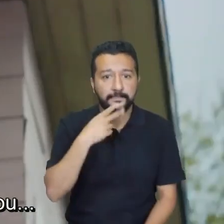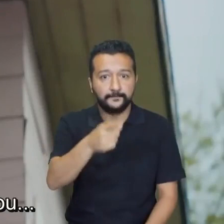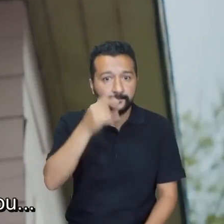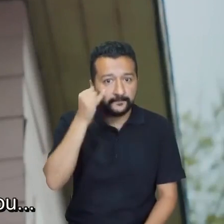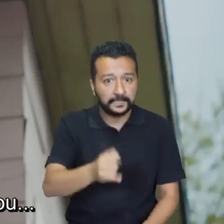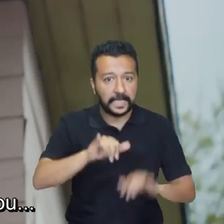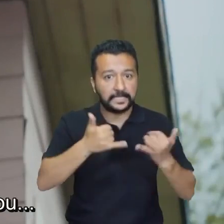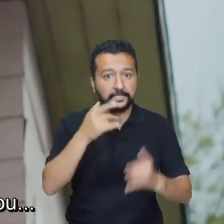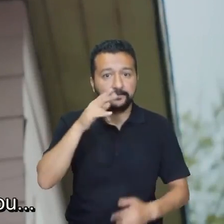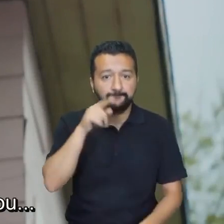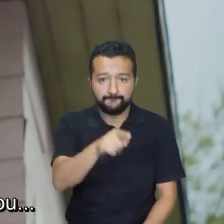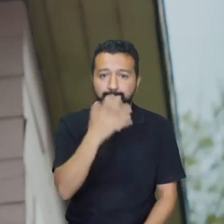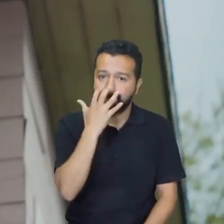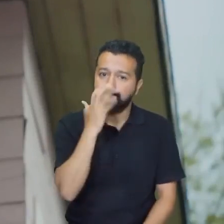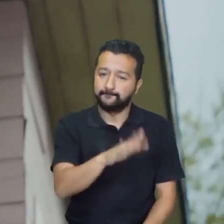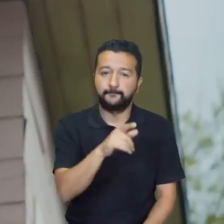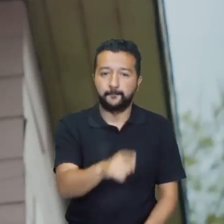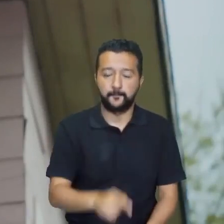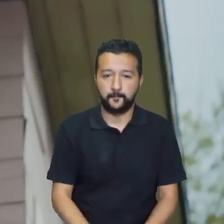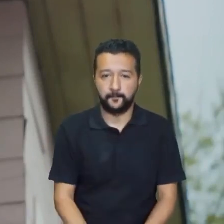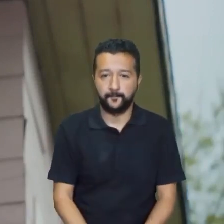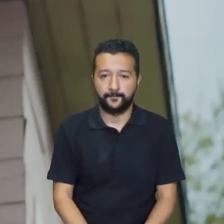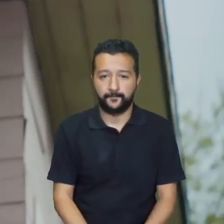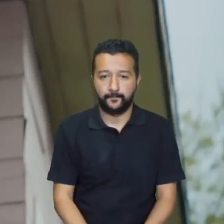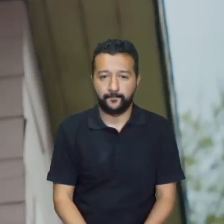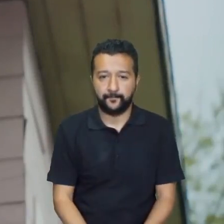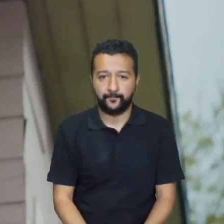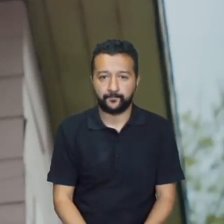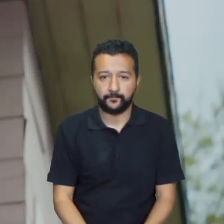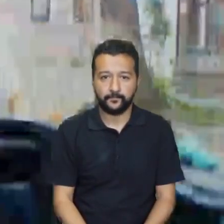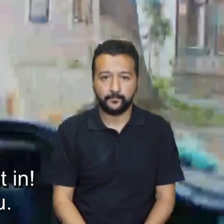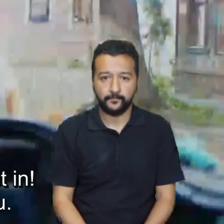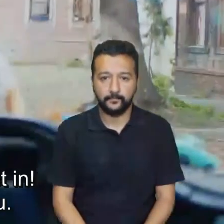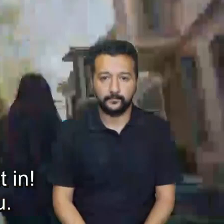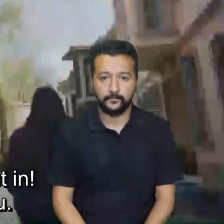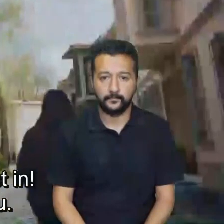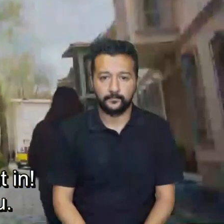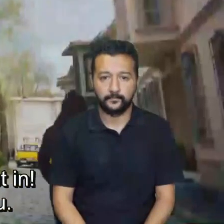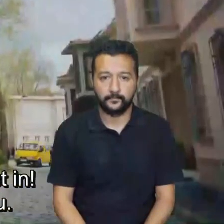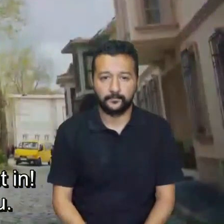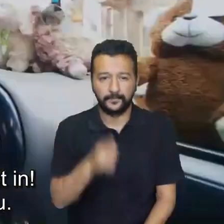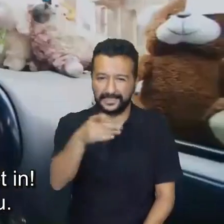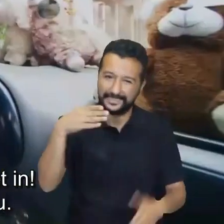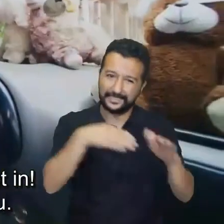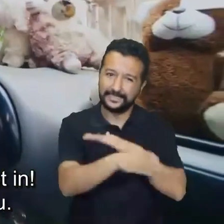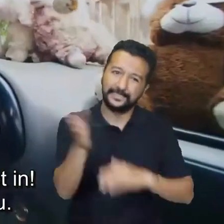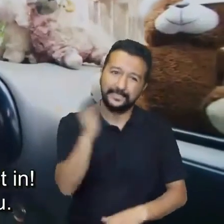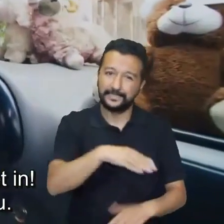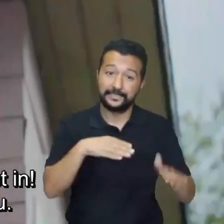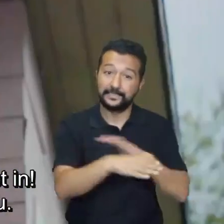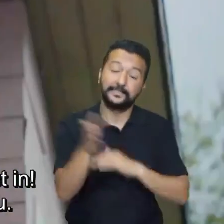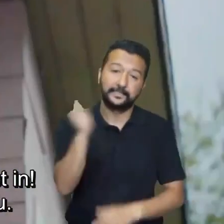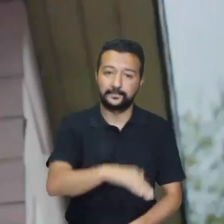pis kıtıpıyoruz. Sen... Görürsün dedi, girdi. Bulduğu ayıcığı fırlattı üst kattan aşağıya. Hadi içeri gir.